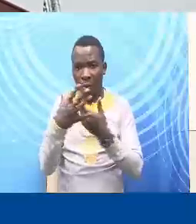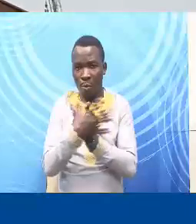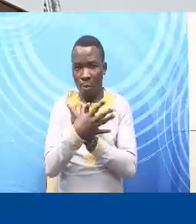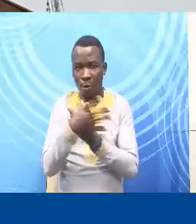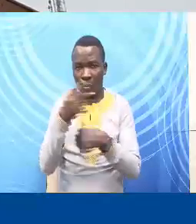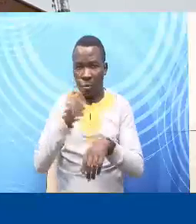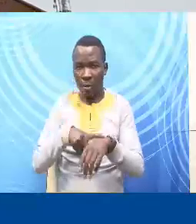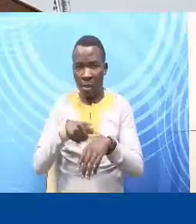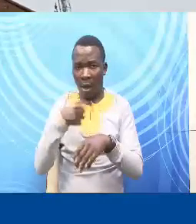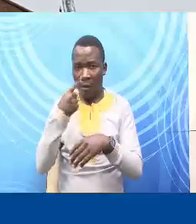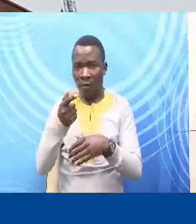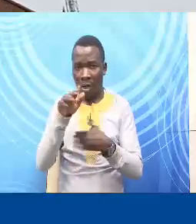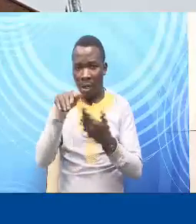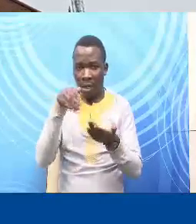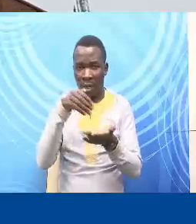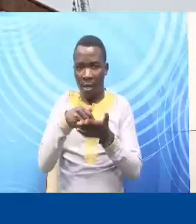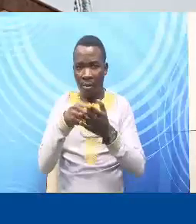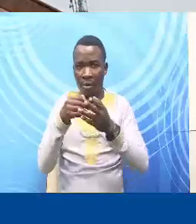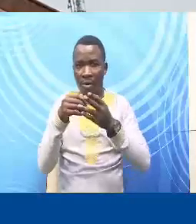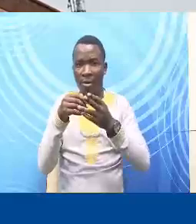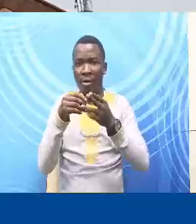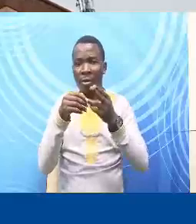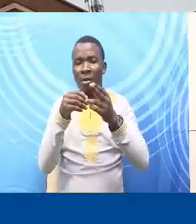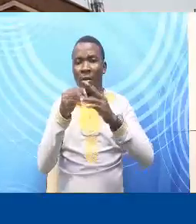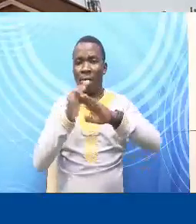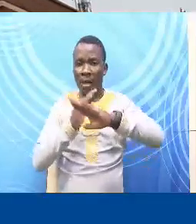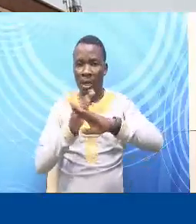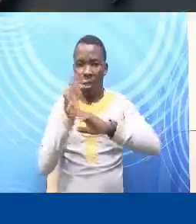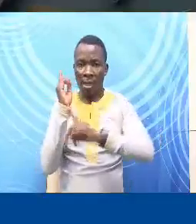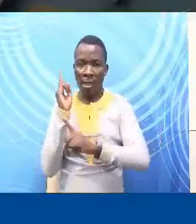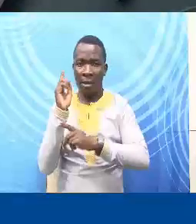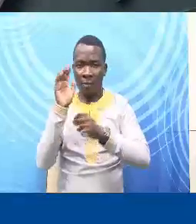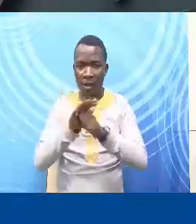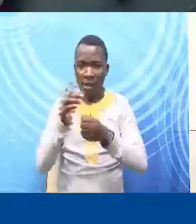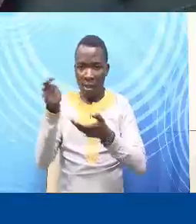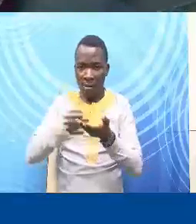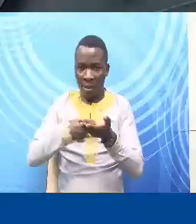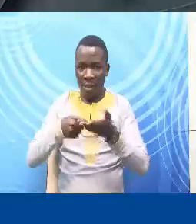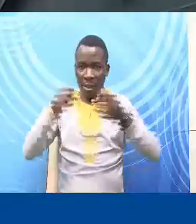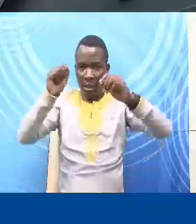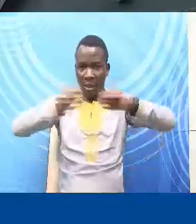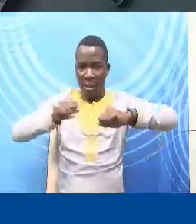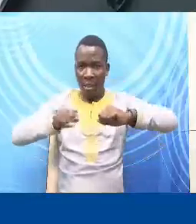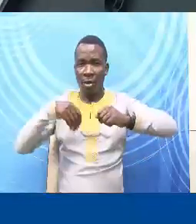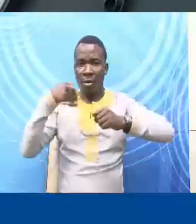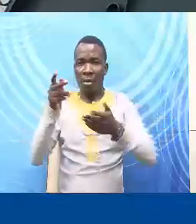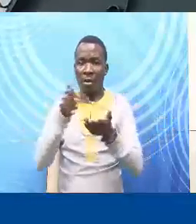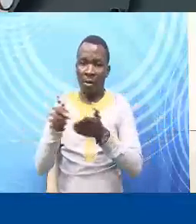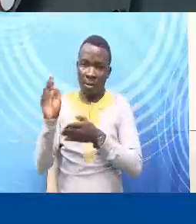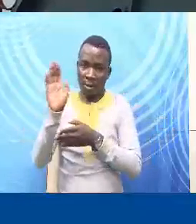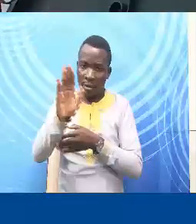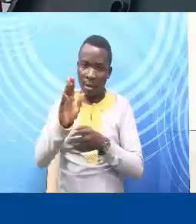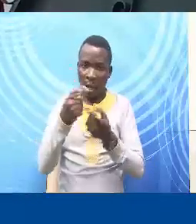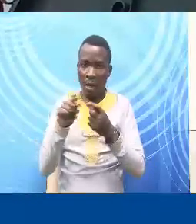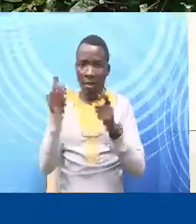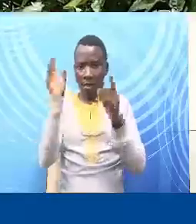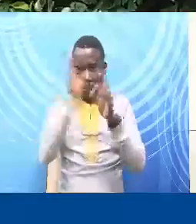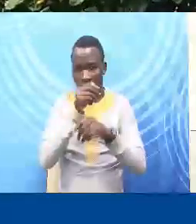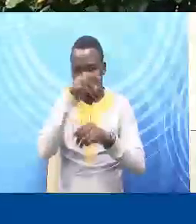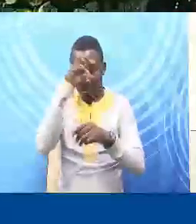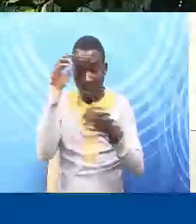yuko ibigo barinda umutekano byinshi biba byarubahirije amasezerano byagiranye n'iyi kampani bakazi bikayishyura, ariko bakabirwa impamvu